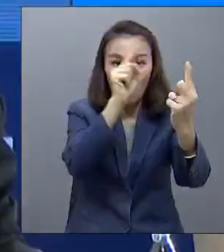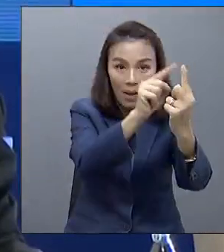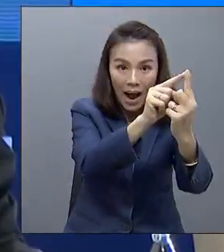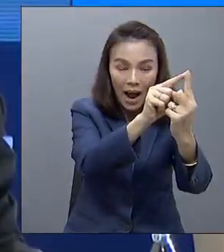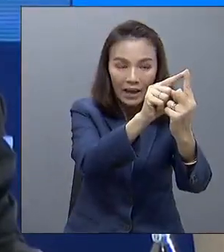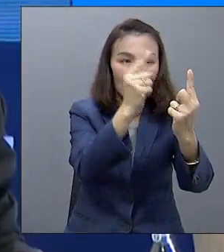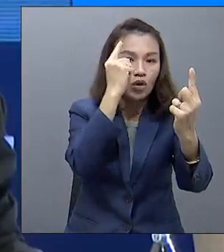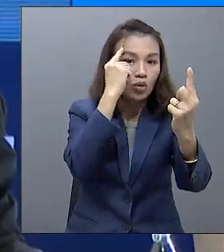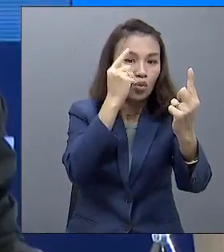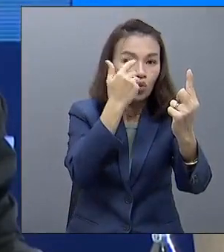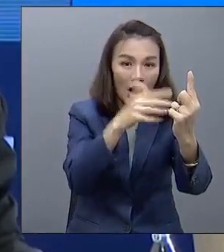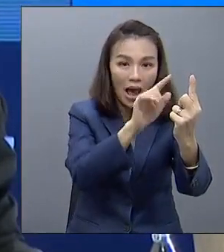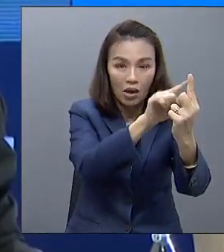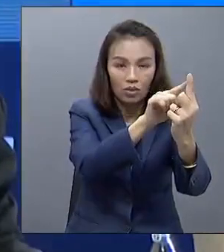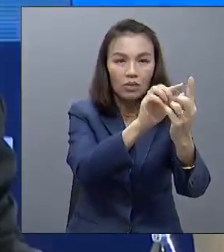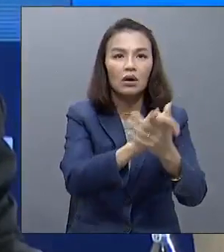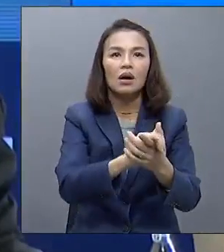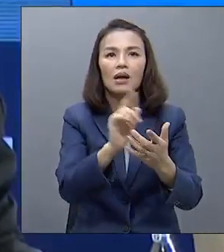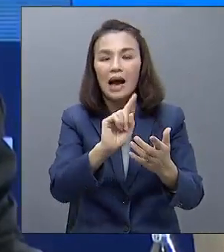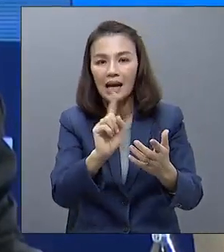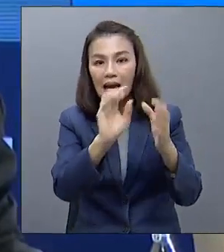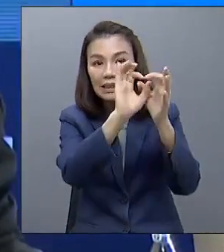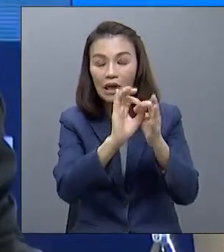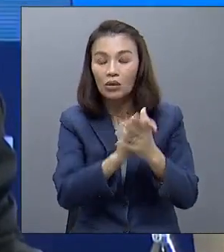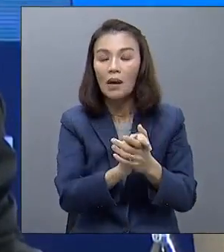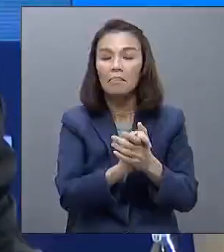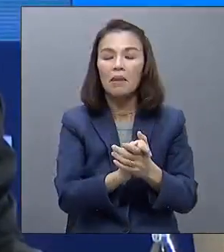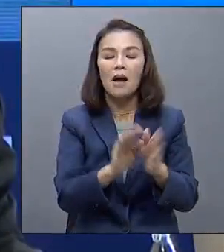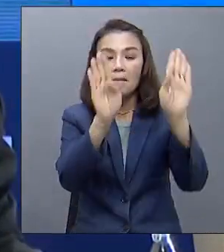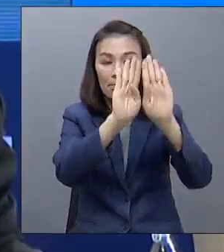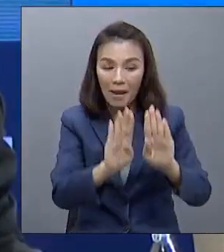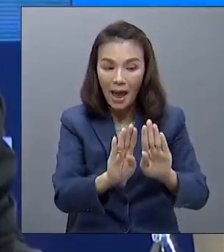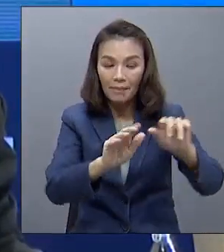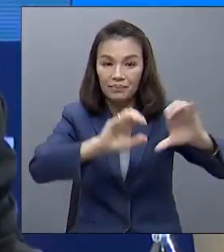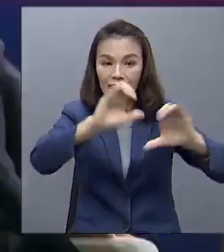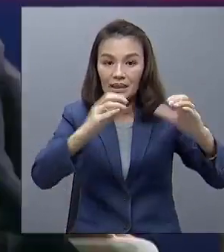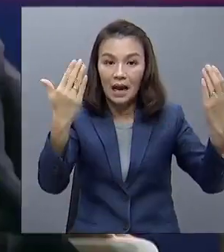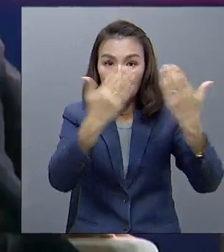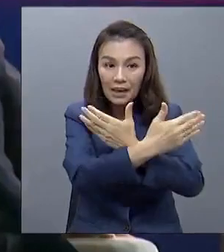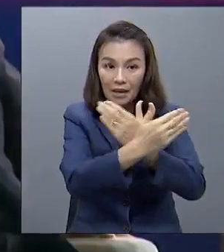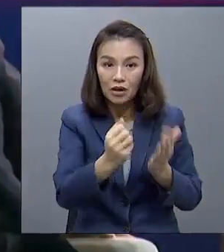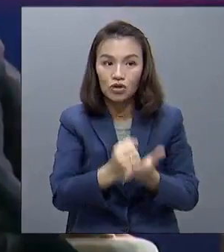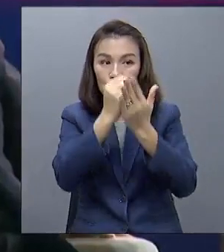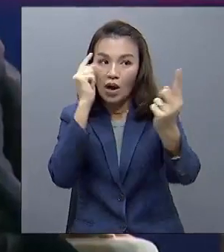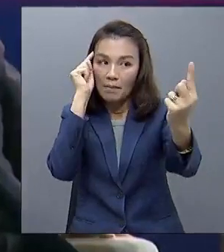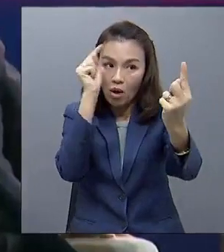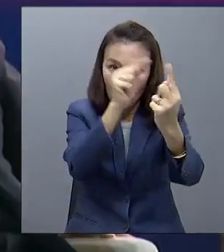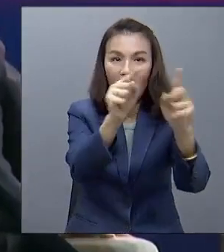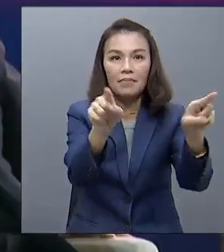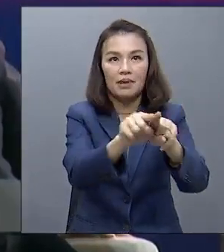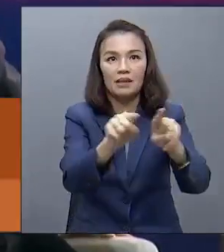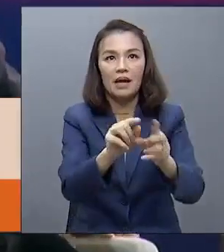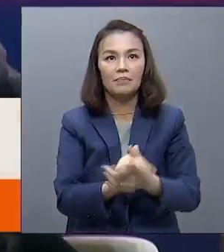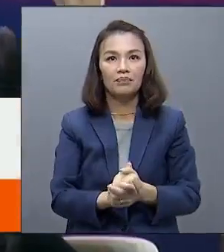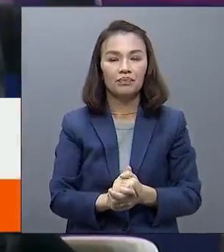พัฒนาก็จะต้องเปลี่ยนครับหรือ stret Directionก็จะต้องเปลี่ยนตามเพื่อจะให้ไปถึงเป้าหมายนั้นเหมือนกันคือเรารู้จัก